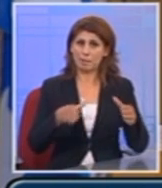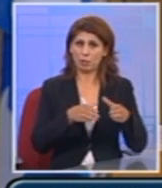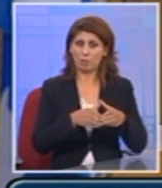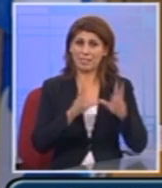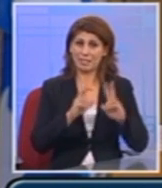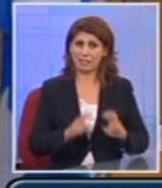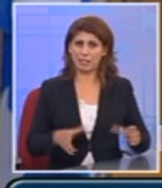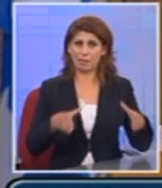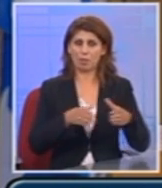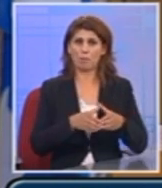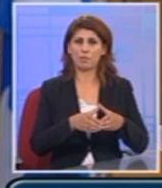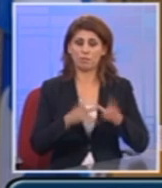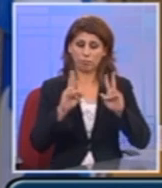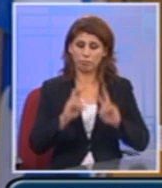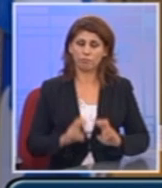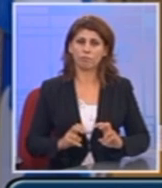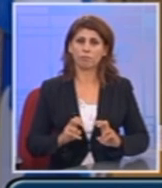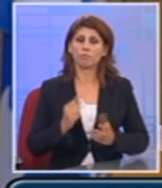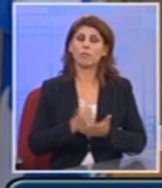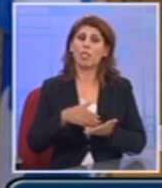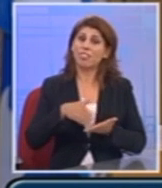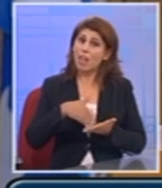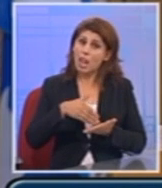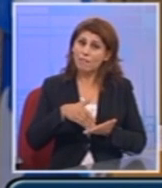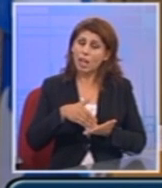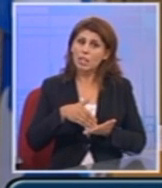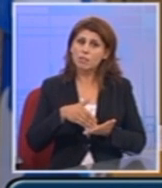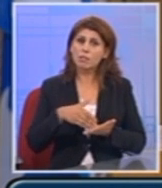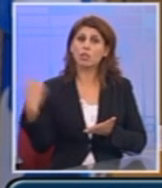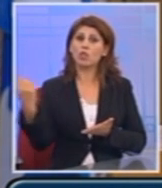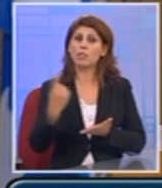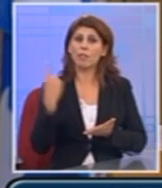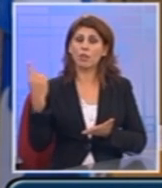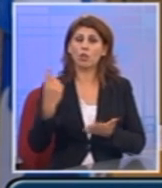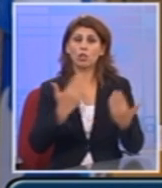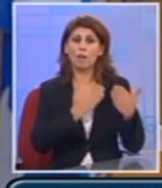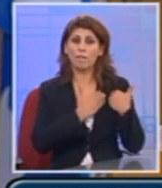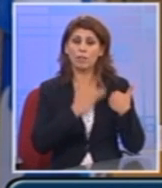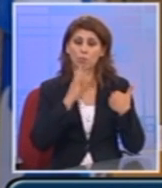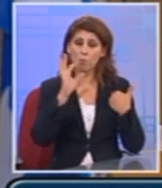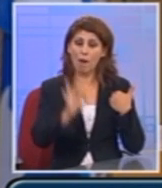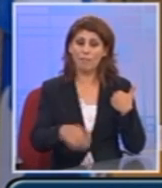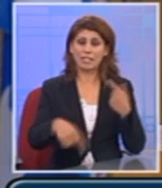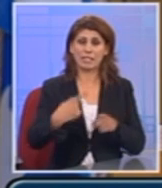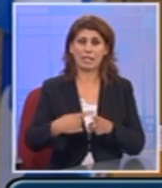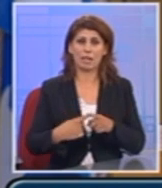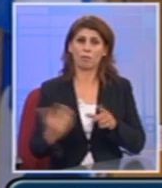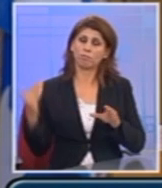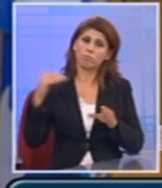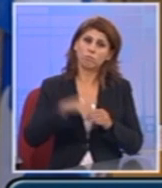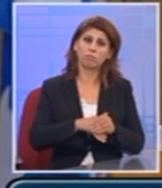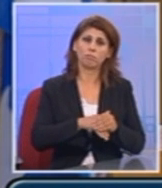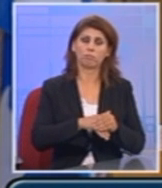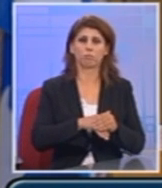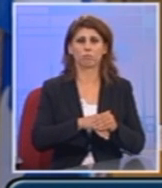εξεταστικής επιτροπής για τη διερεύνηση και τη διαλεύκανση των συνθηκών και των ευθυνών που οδήγησαν τη χώρα στην